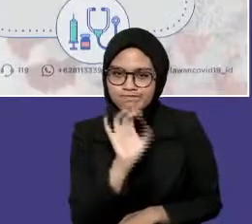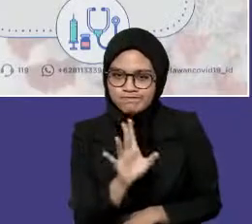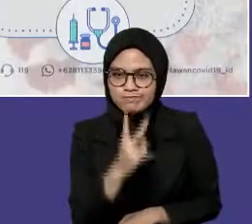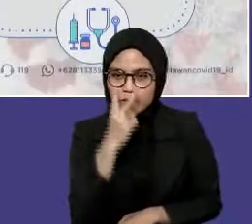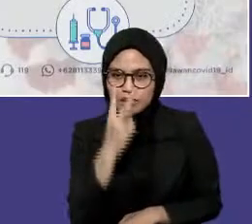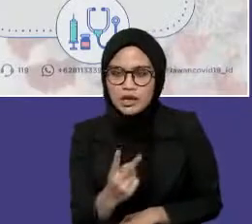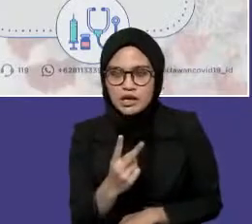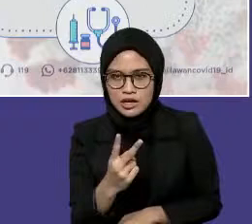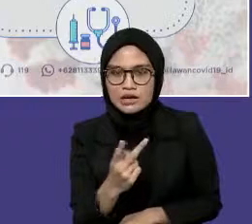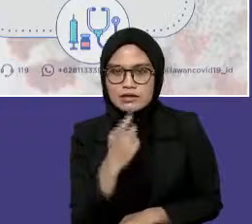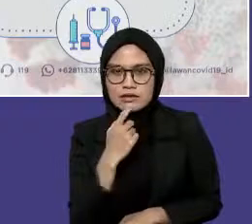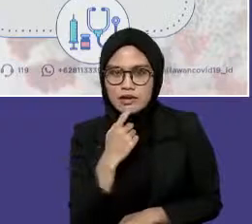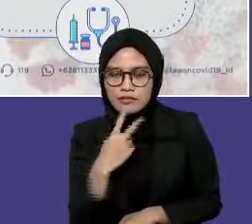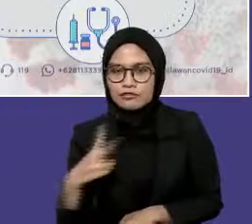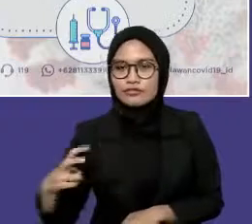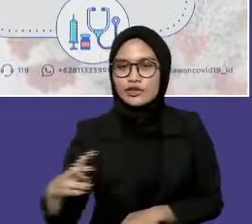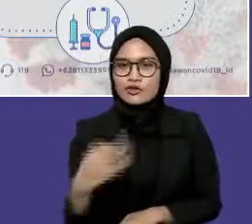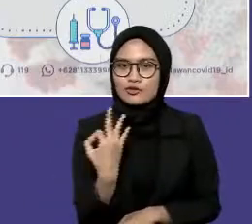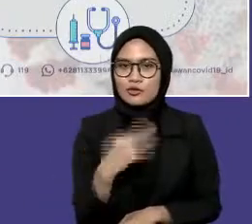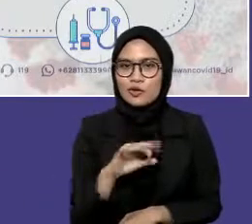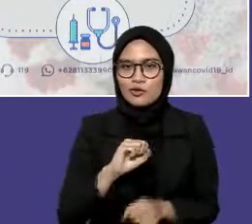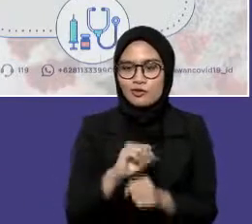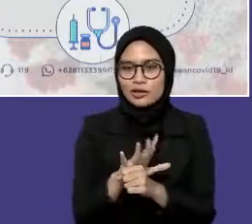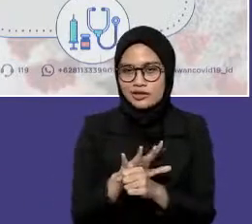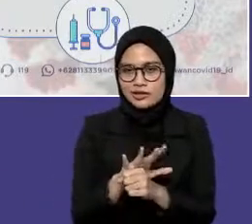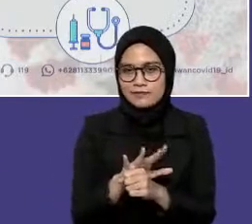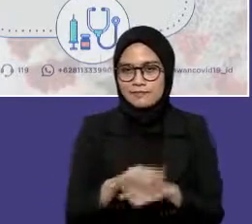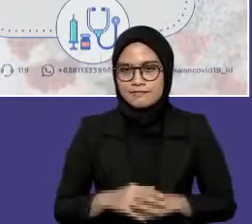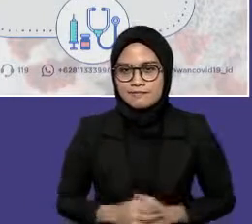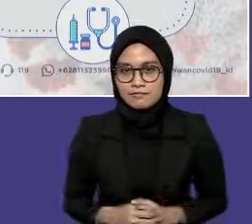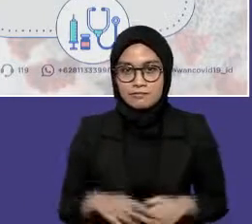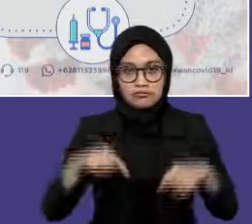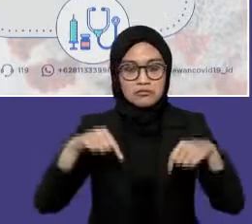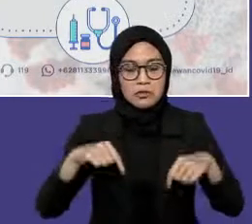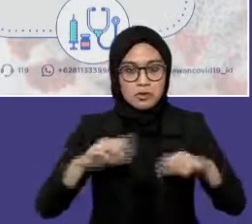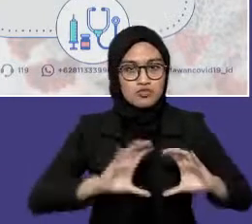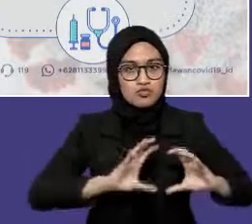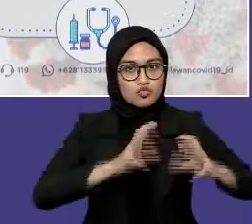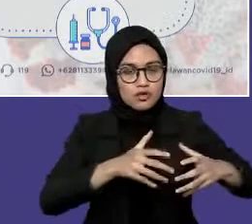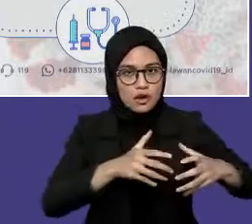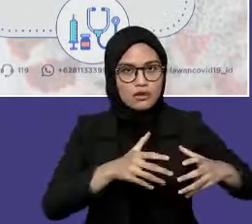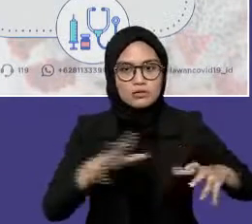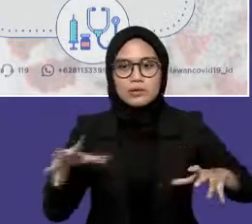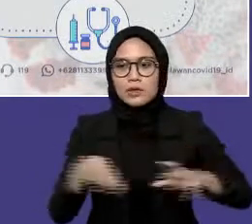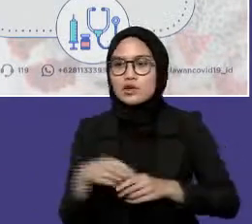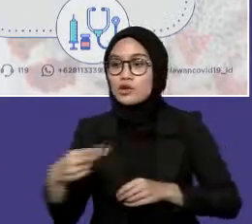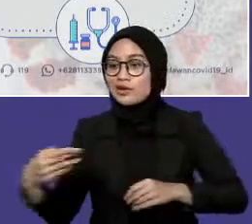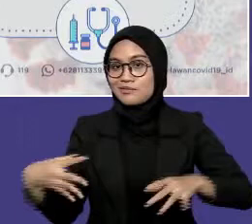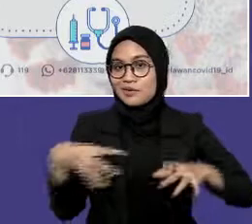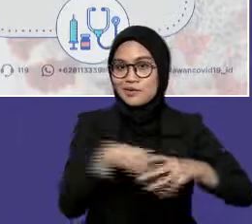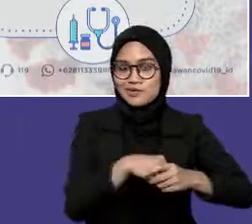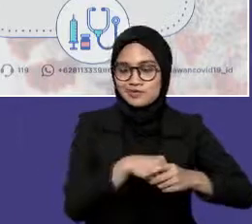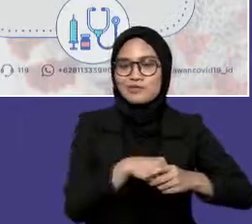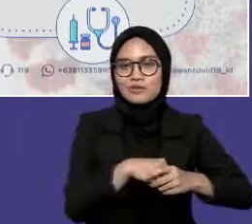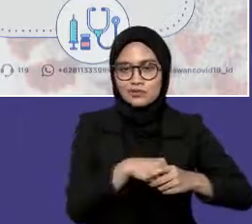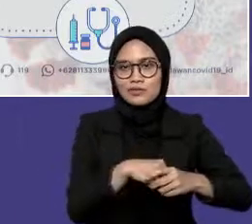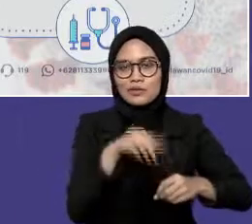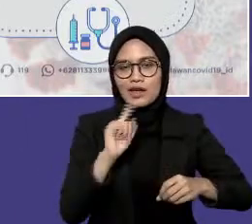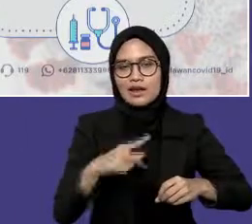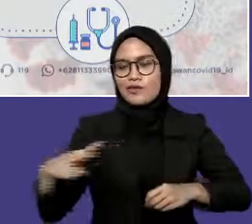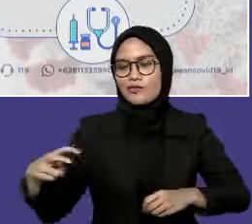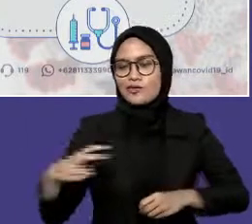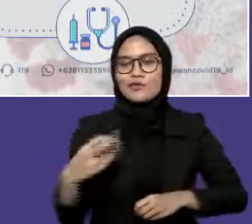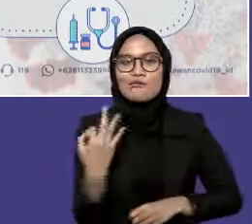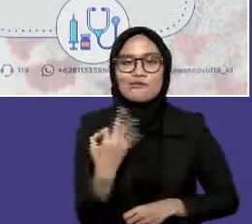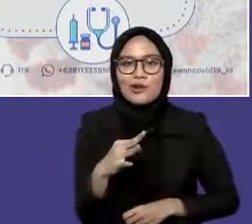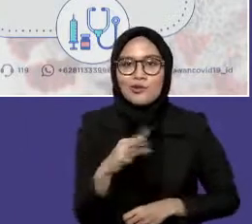fenomena varian baru COVID-19. Saat ini, dunia termasuk Indonesia sedang menghadapi kemunculan